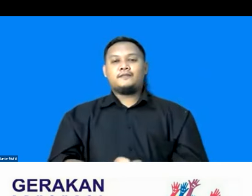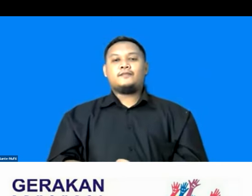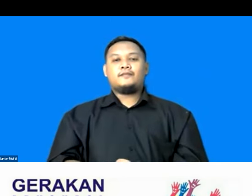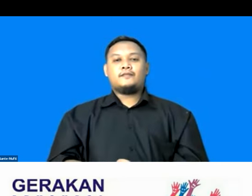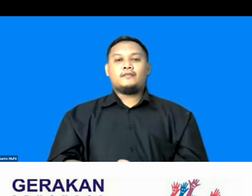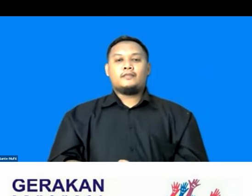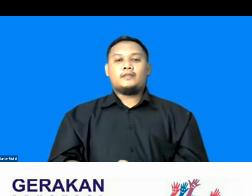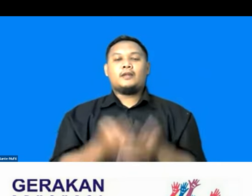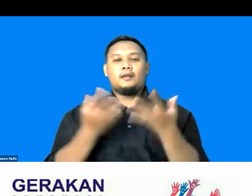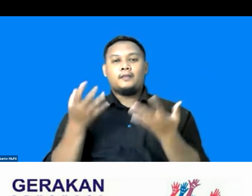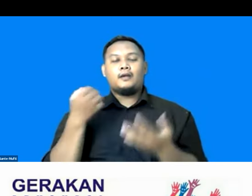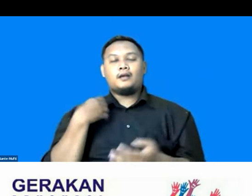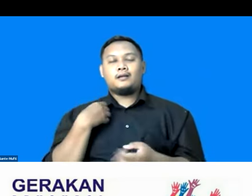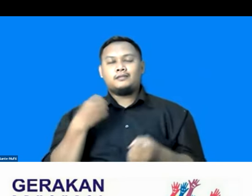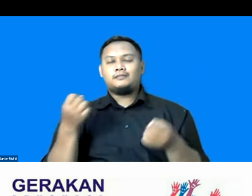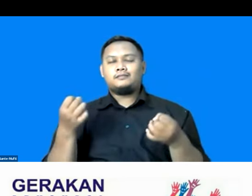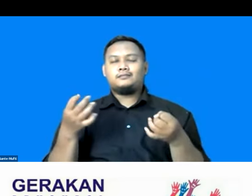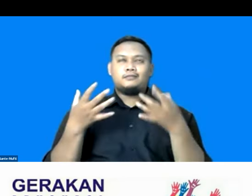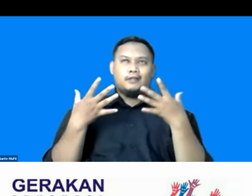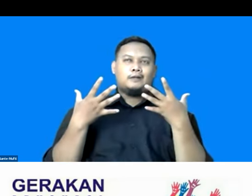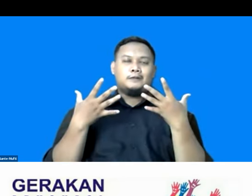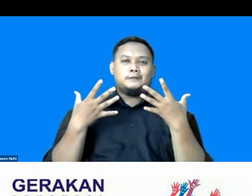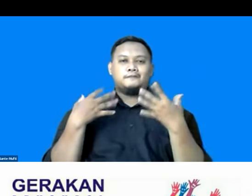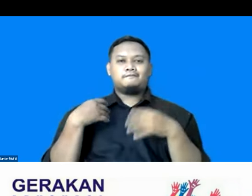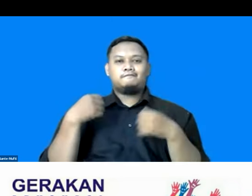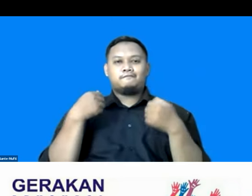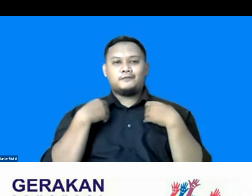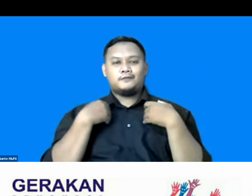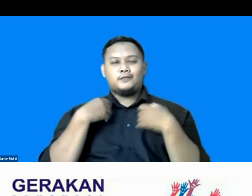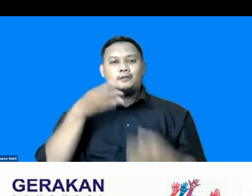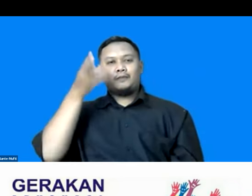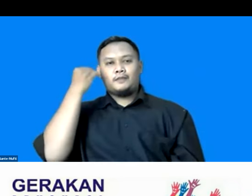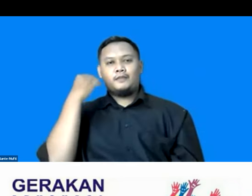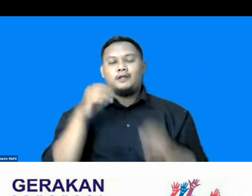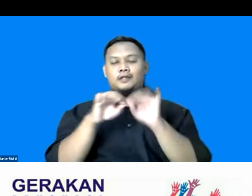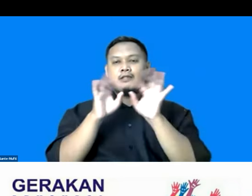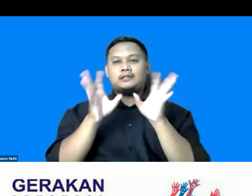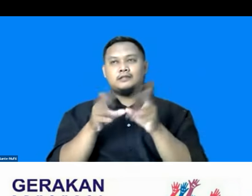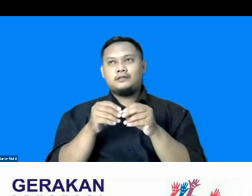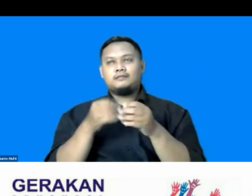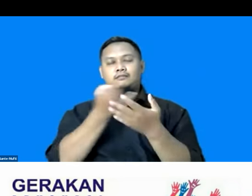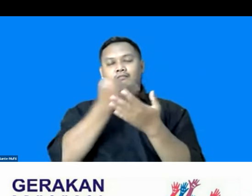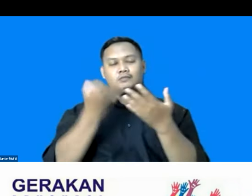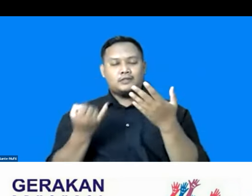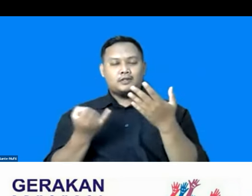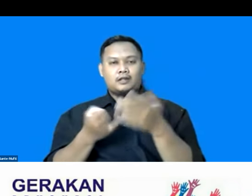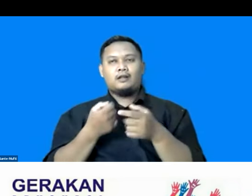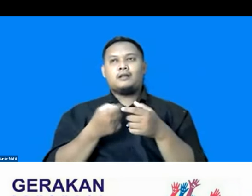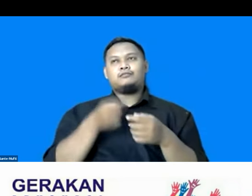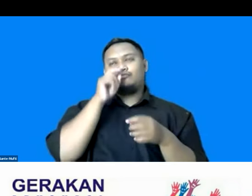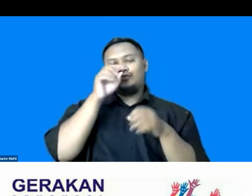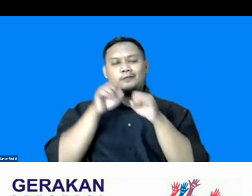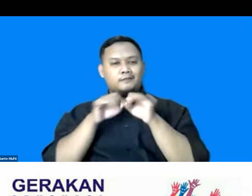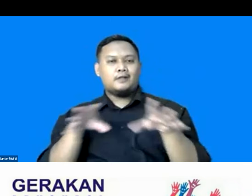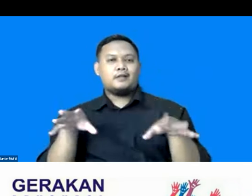Apakah ada pengaruhnya memiliki pengetahuan desain inklusi terhadap praktek arsitek